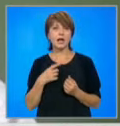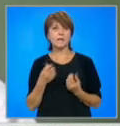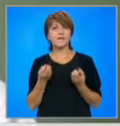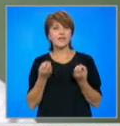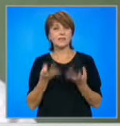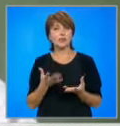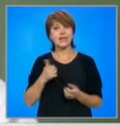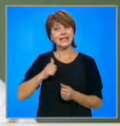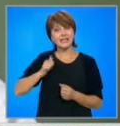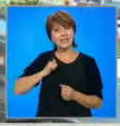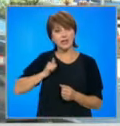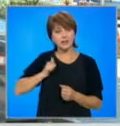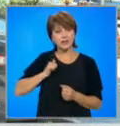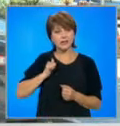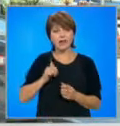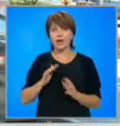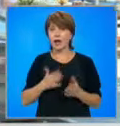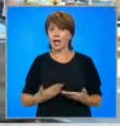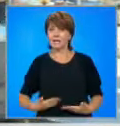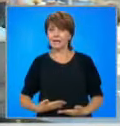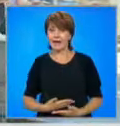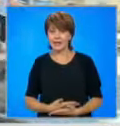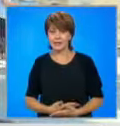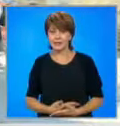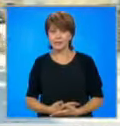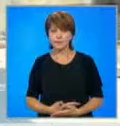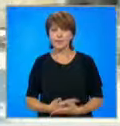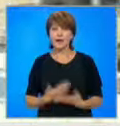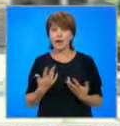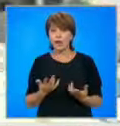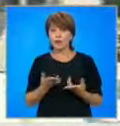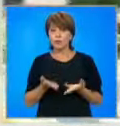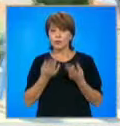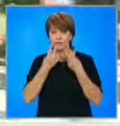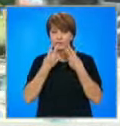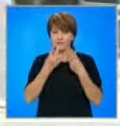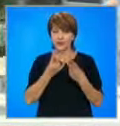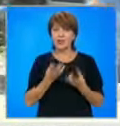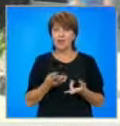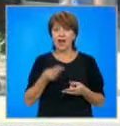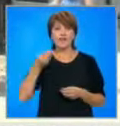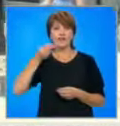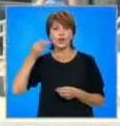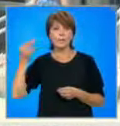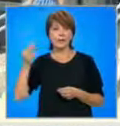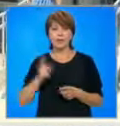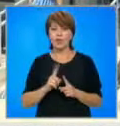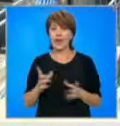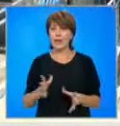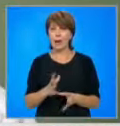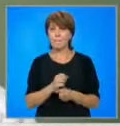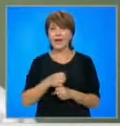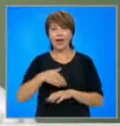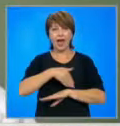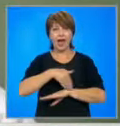да се защитат малко повече техните интереси. Та самия акт е видно и че дружеството не е било намерено на адреса и